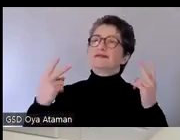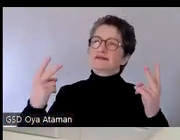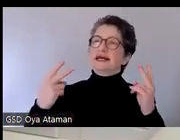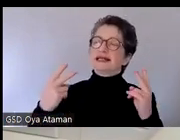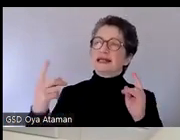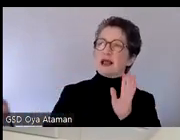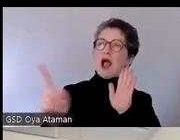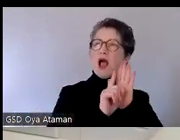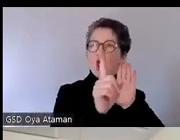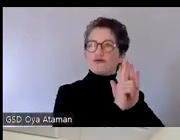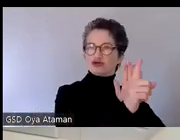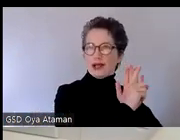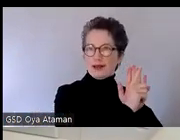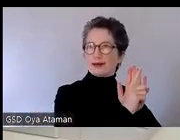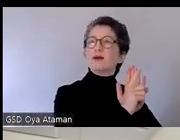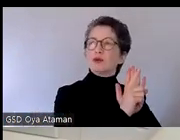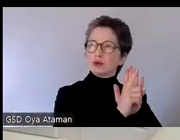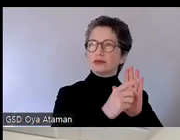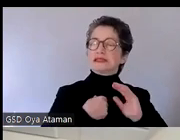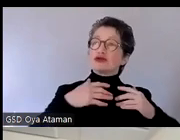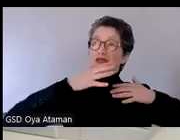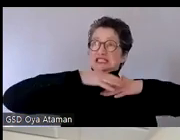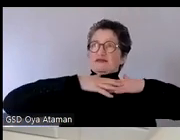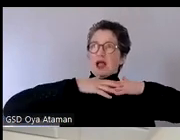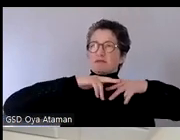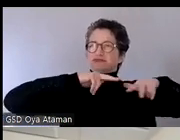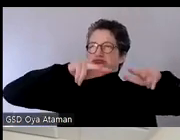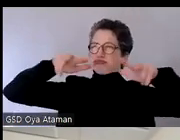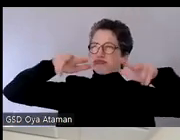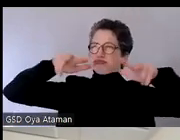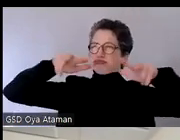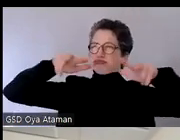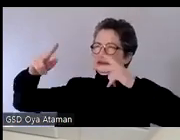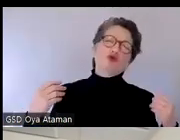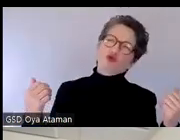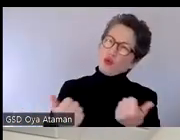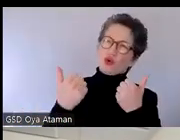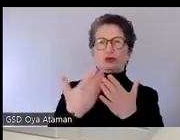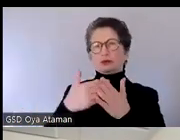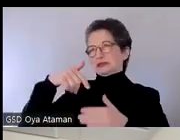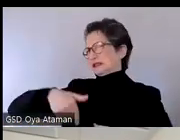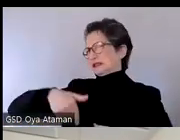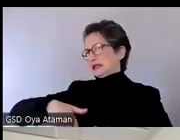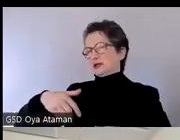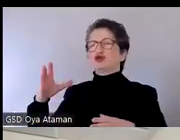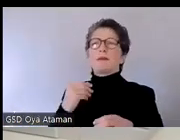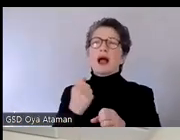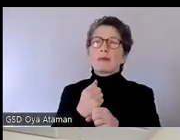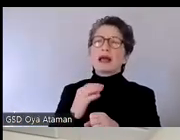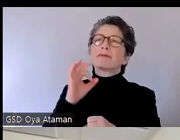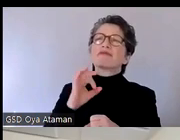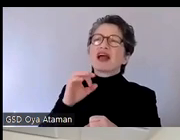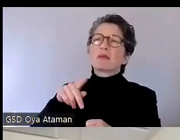Einheiten und Organisationen. Und das ist überhaupt richtig toll, dass wir da so zusammenarbeiten mit der Pfennigparade zum Beispiel, die heute